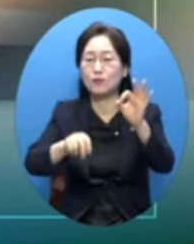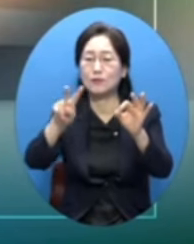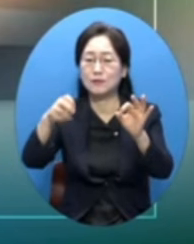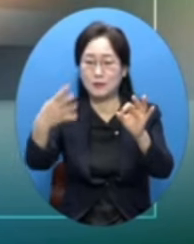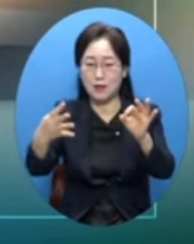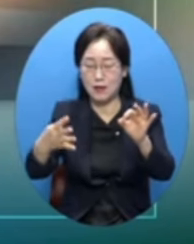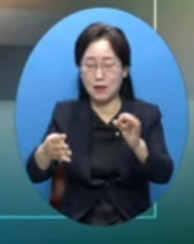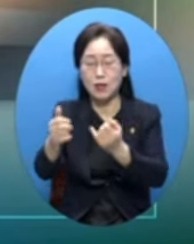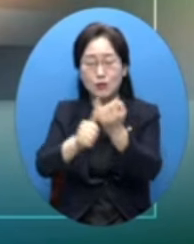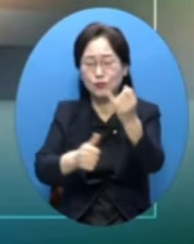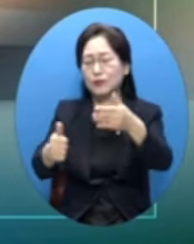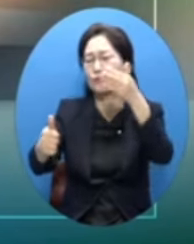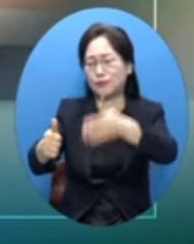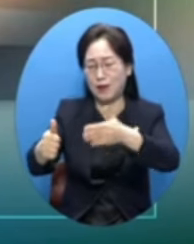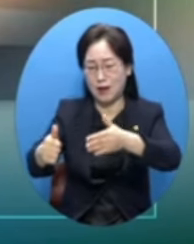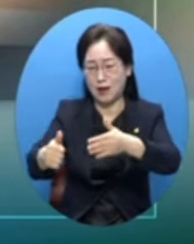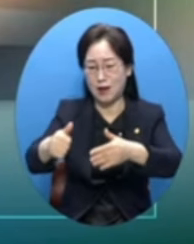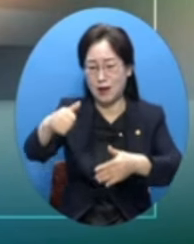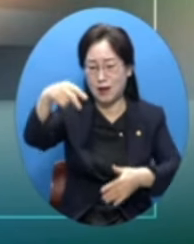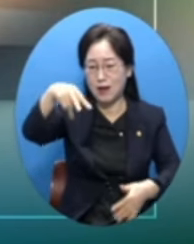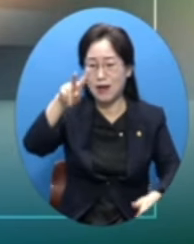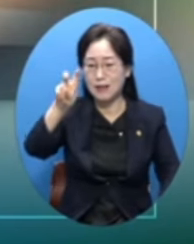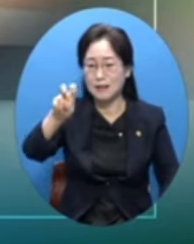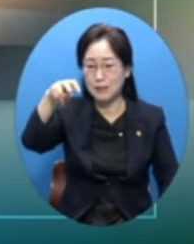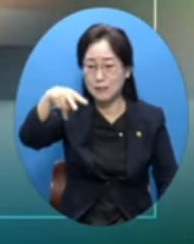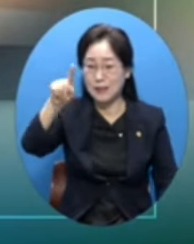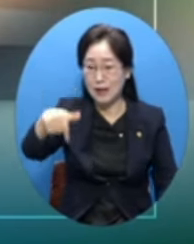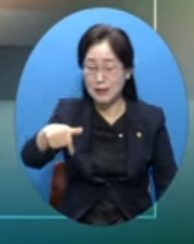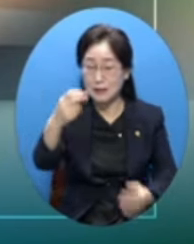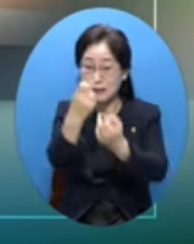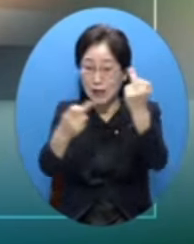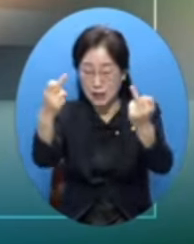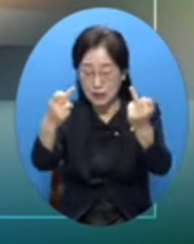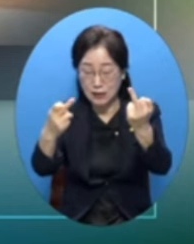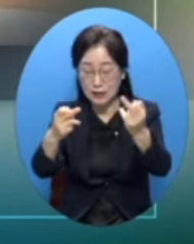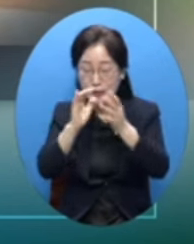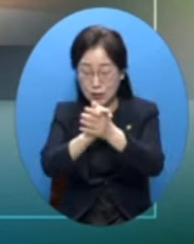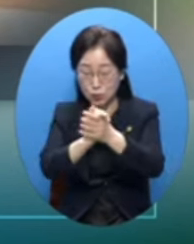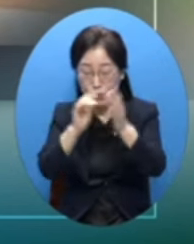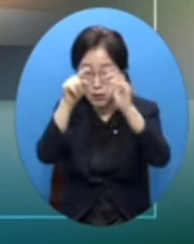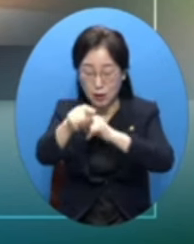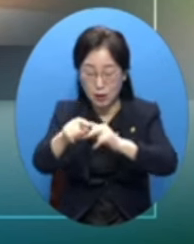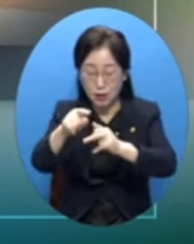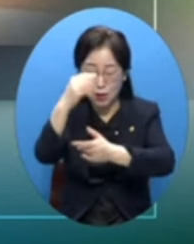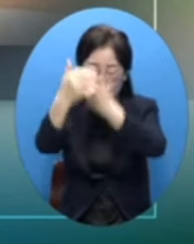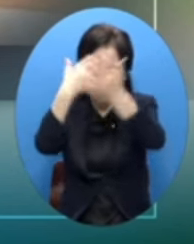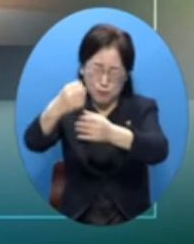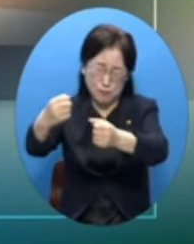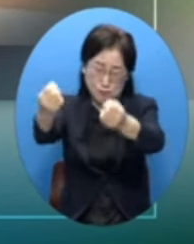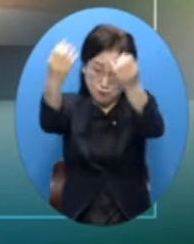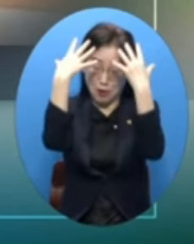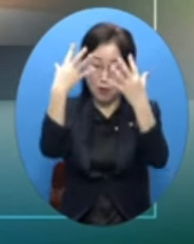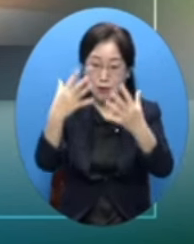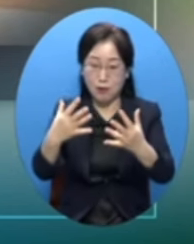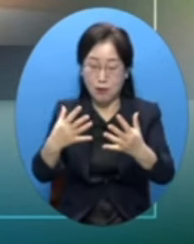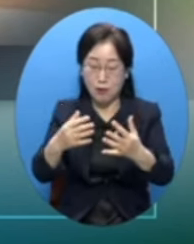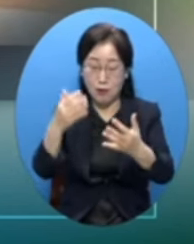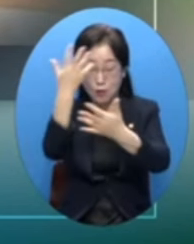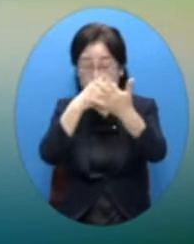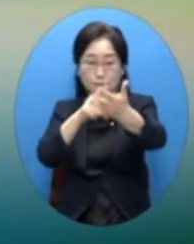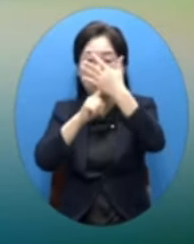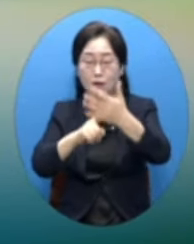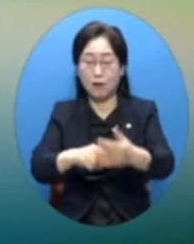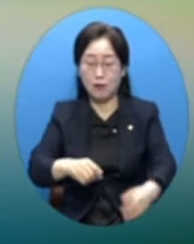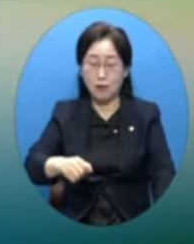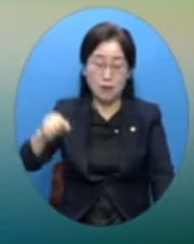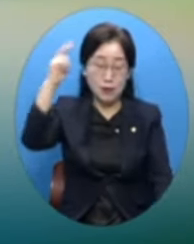아내의 요청으로 상악산 기도원 부흥회에 갔다가 하늘에서 불이 떨어지는 환상을 보고 성령 체험을 합니다. 그는 고백합니다. 갑자기 지붕이